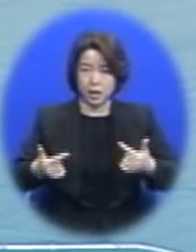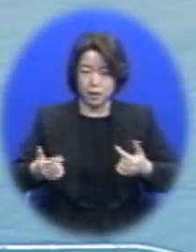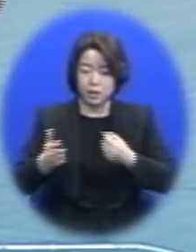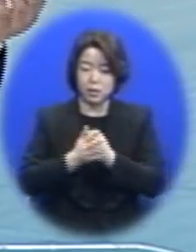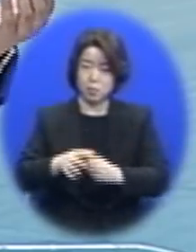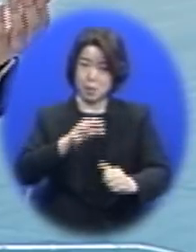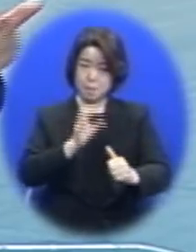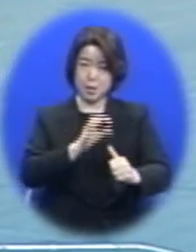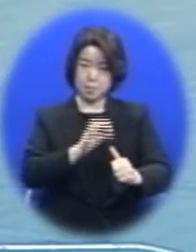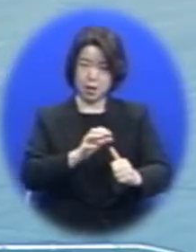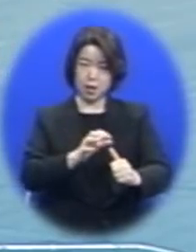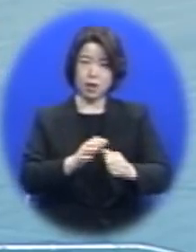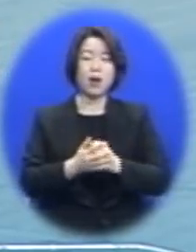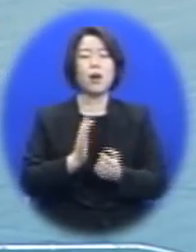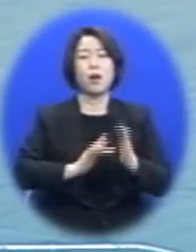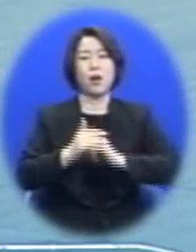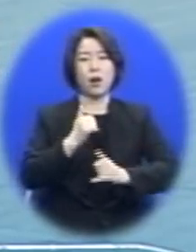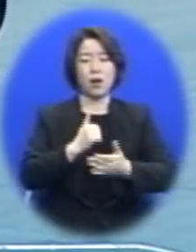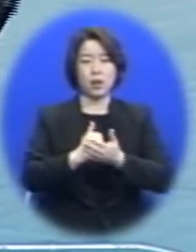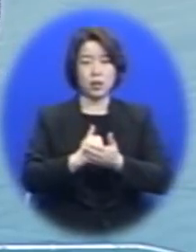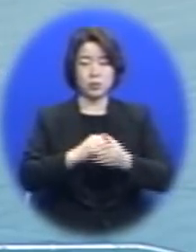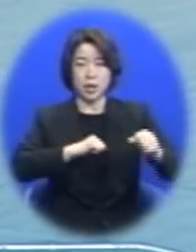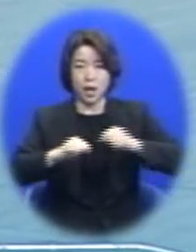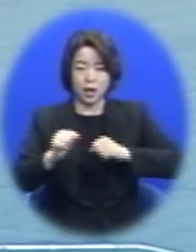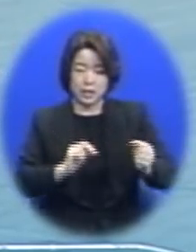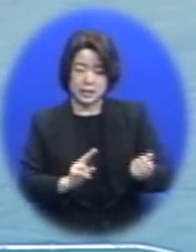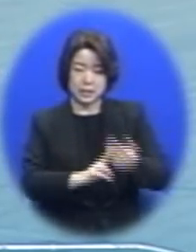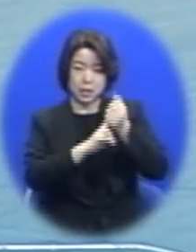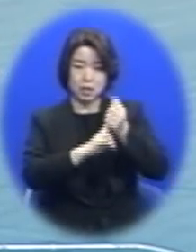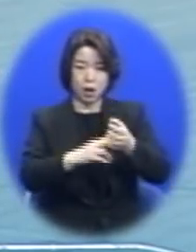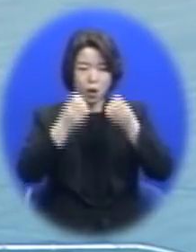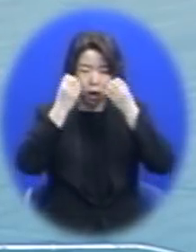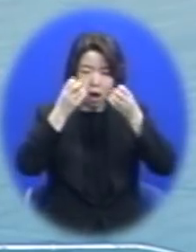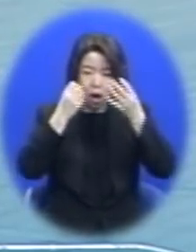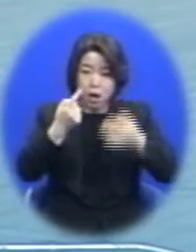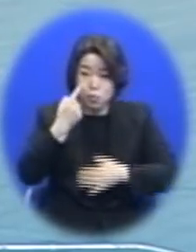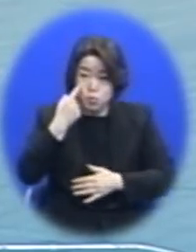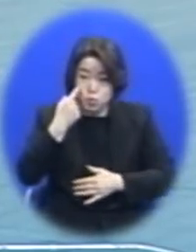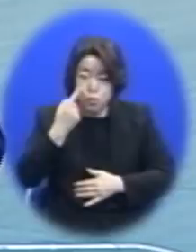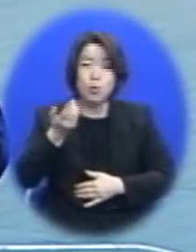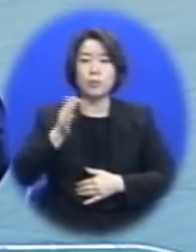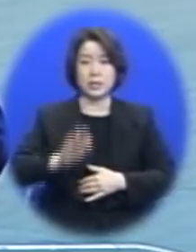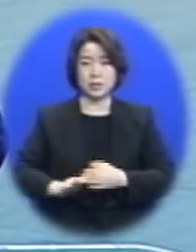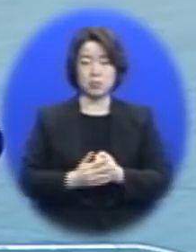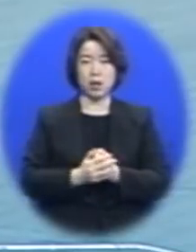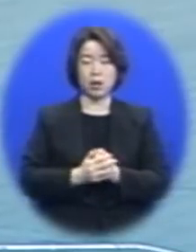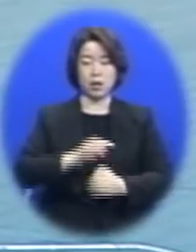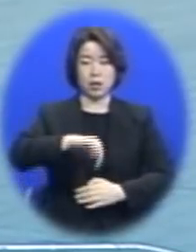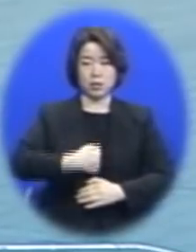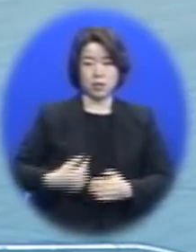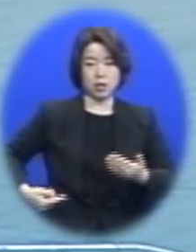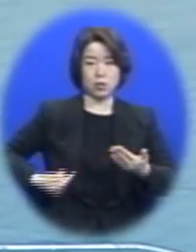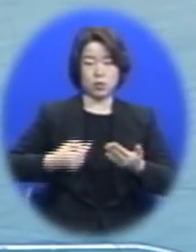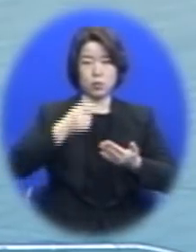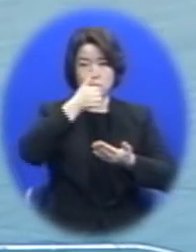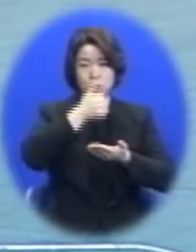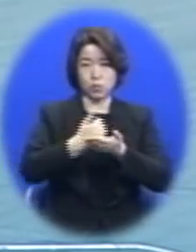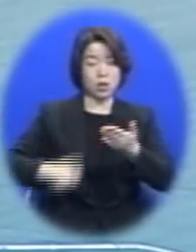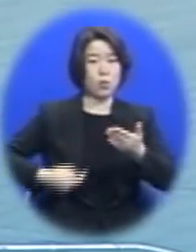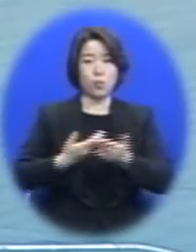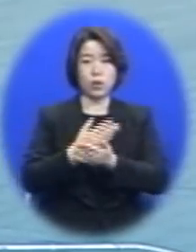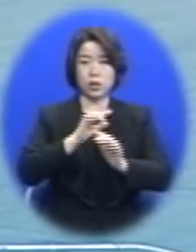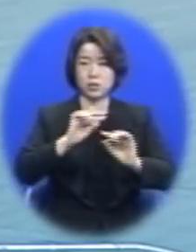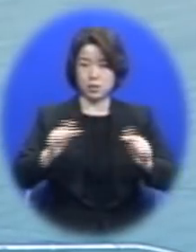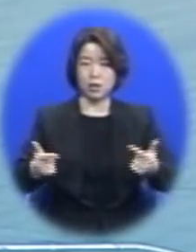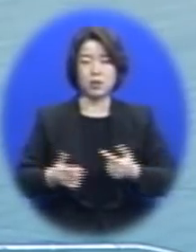예수님이 행하신 기적을 생생히 눈으로 보았는데도 그런데도 자기들의 죄를 회개하지 않았다